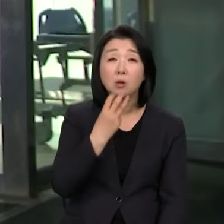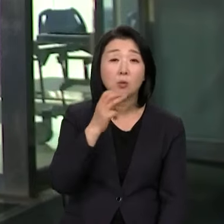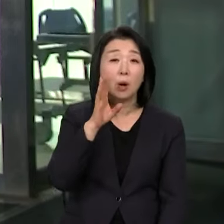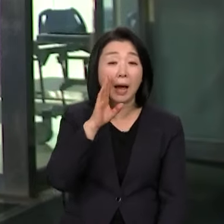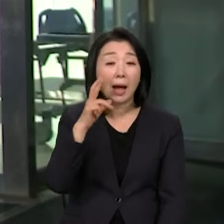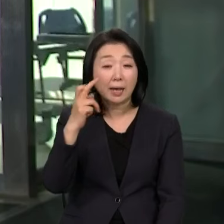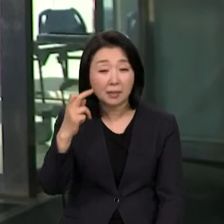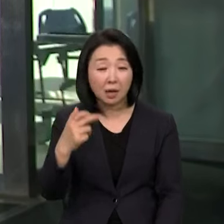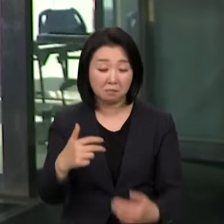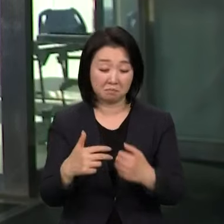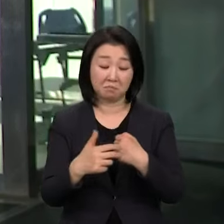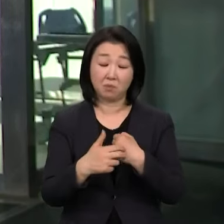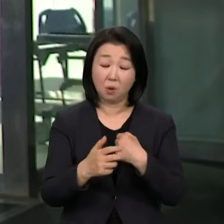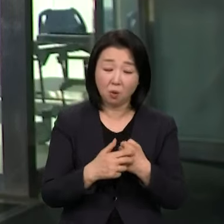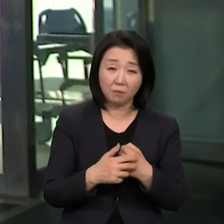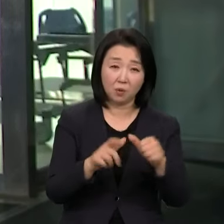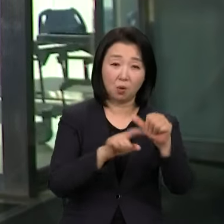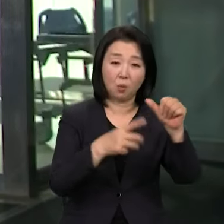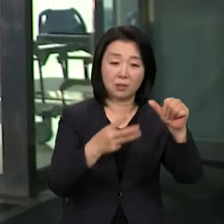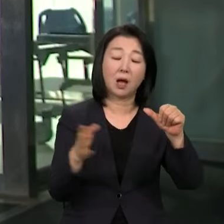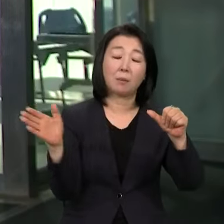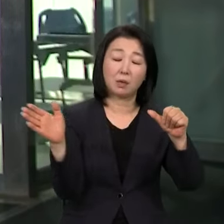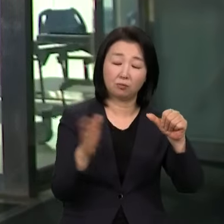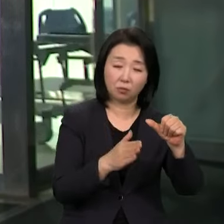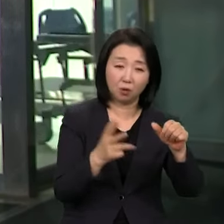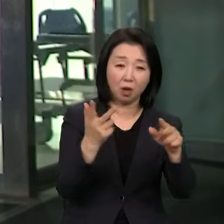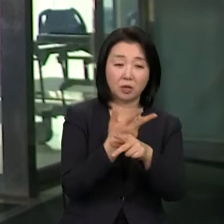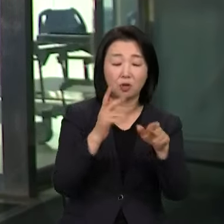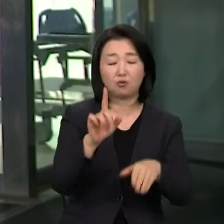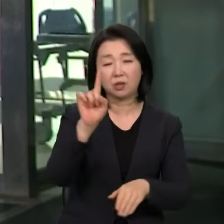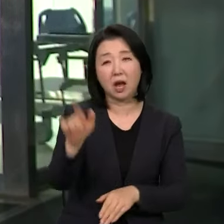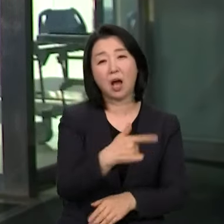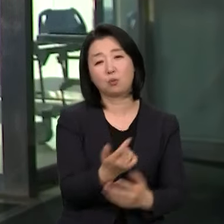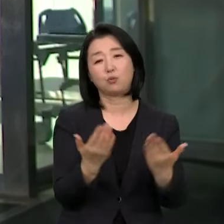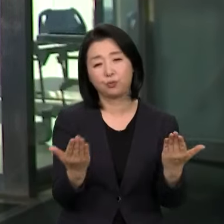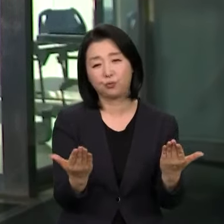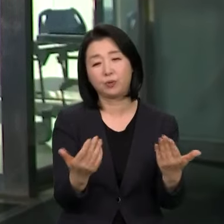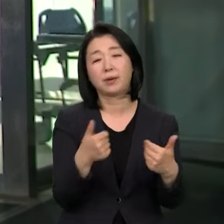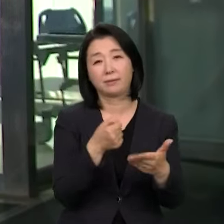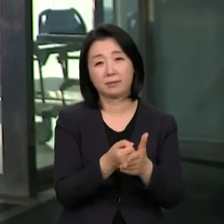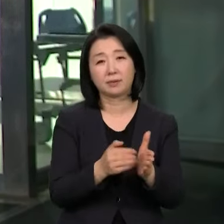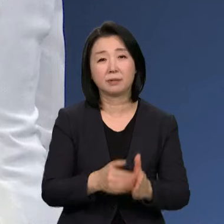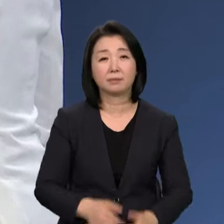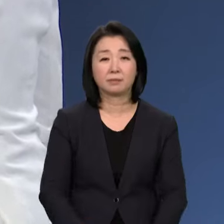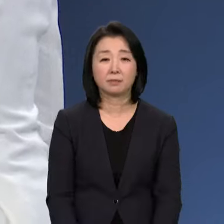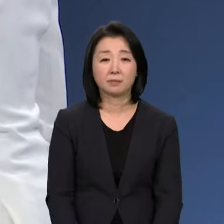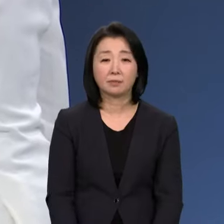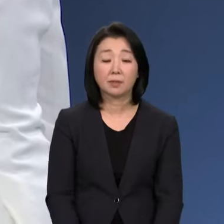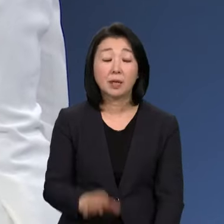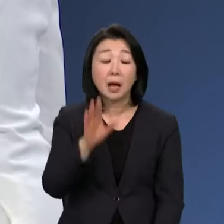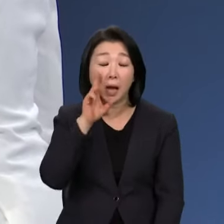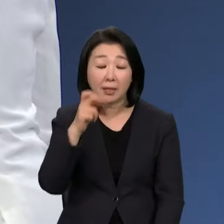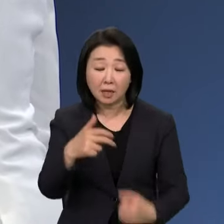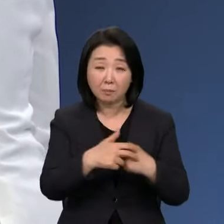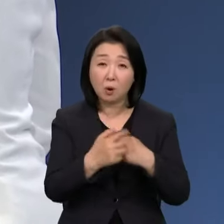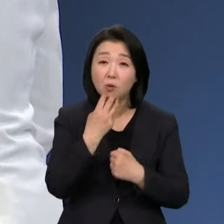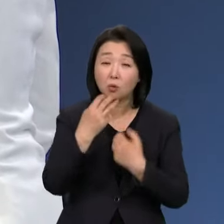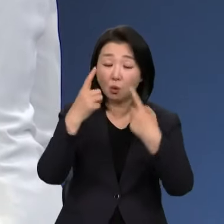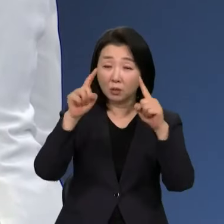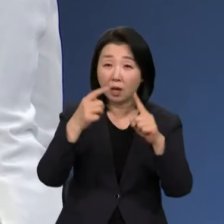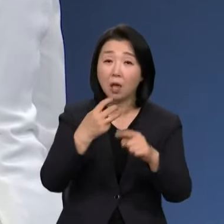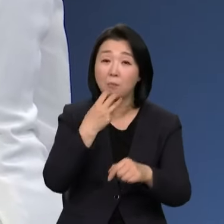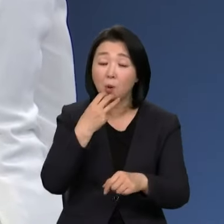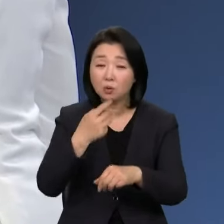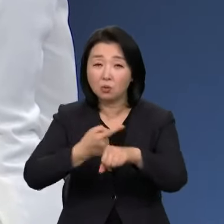달 3일부터 비슷한 방식으로 주 1회 휴진할 걸로 의견을 모았습니다. 네, 그럼 아산병원, 서울대병원 말고